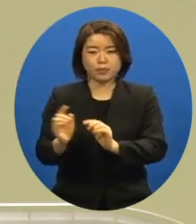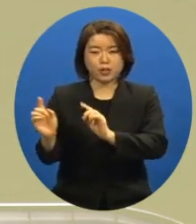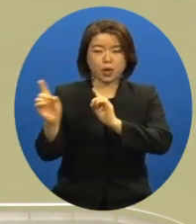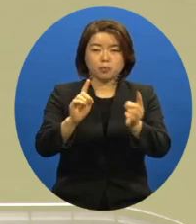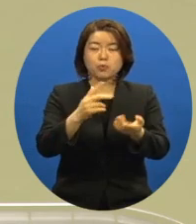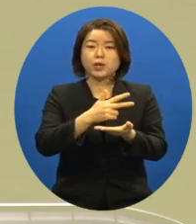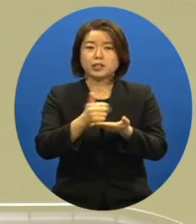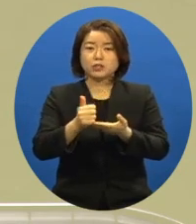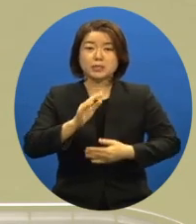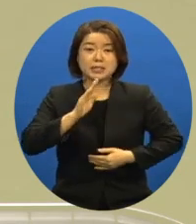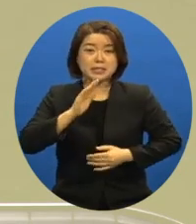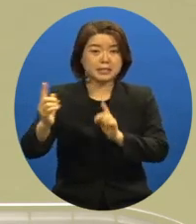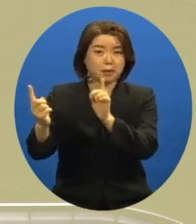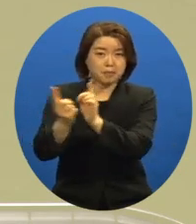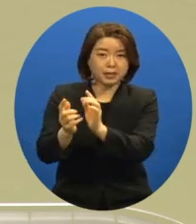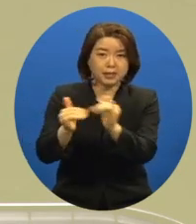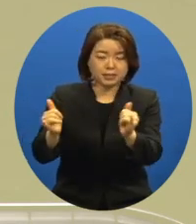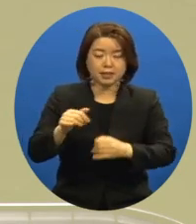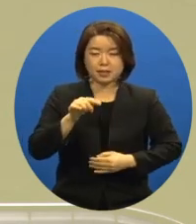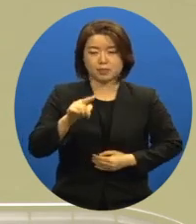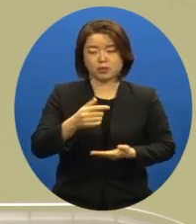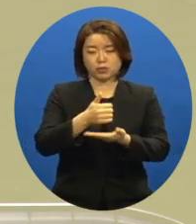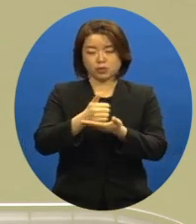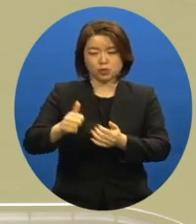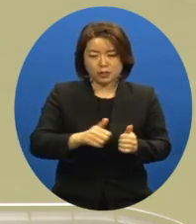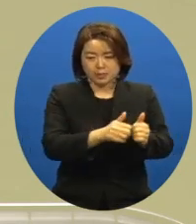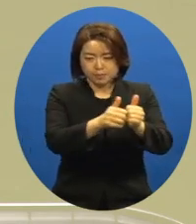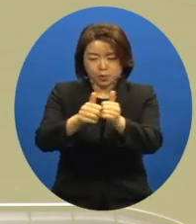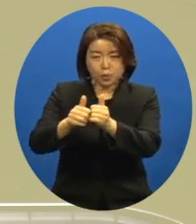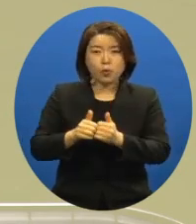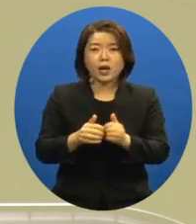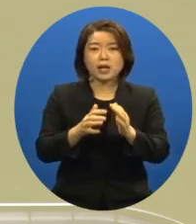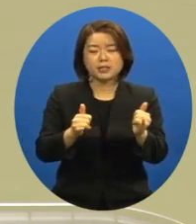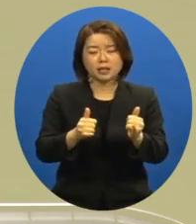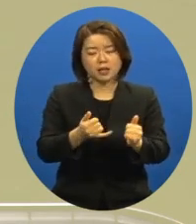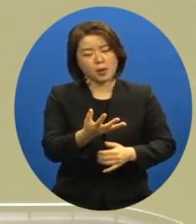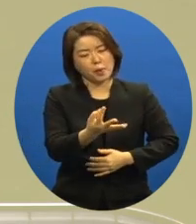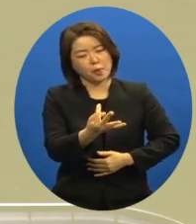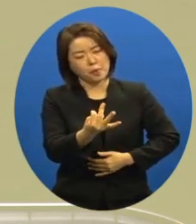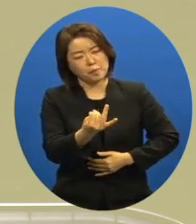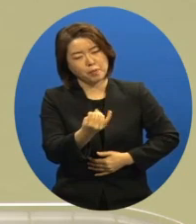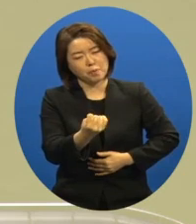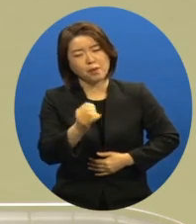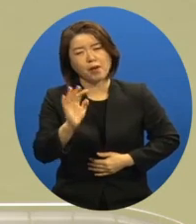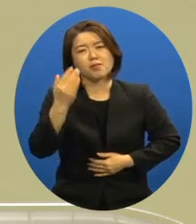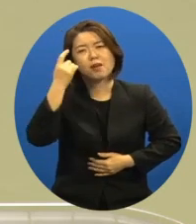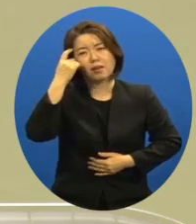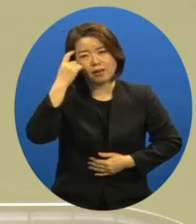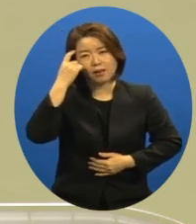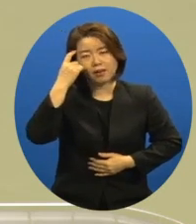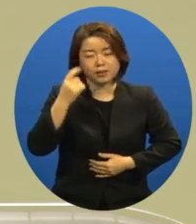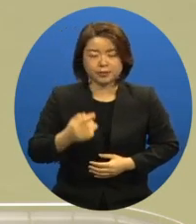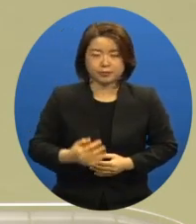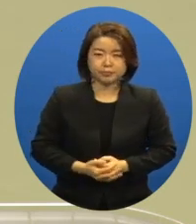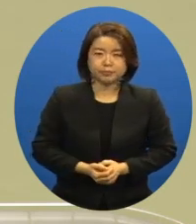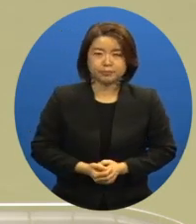사람, 그리고 그 주님과 동행하는 사람은 몇 명이나 되는가 하는 것입니다.